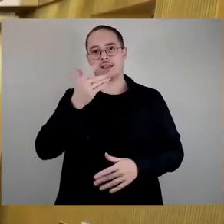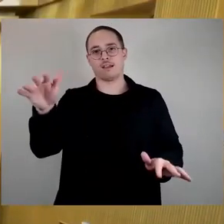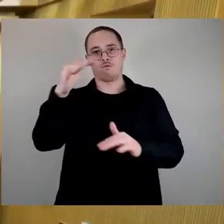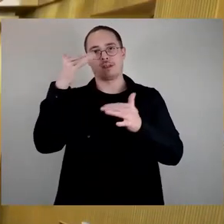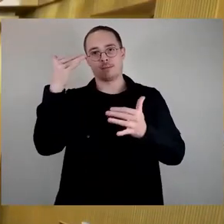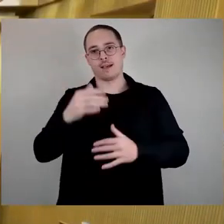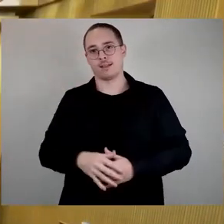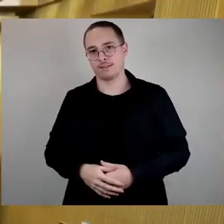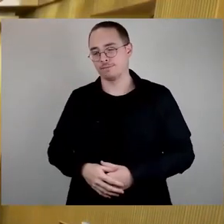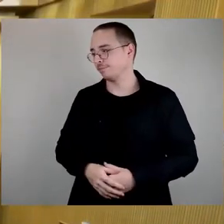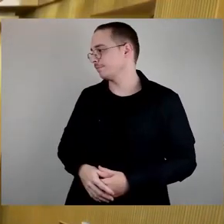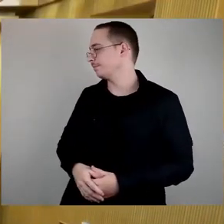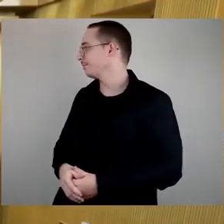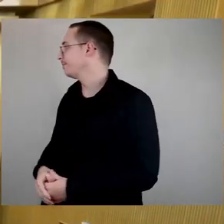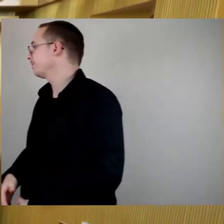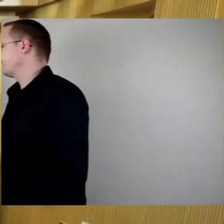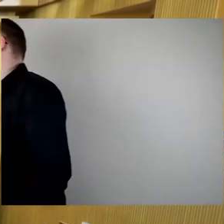Herr Dr. Schulte-Wissermann.